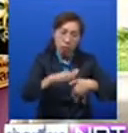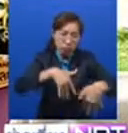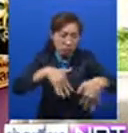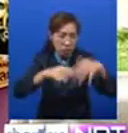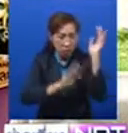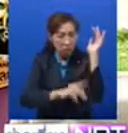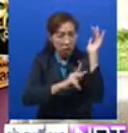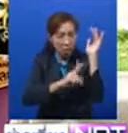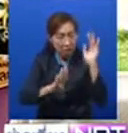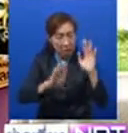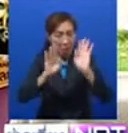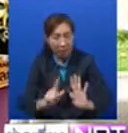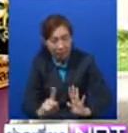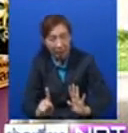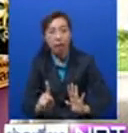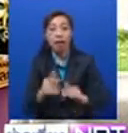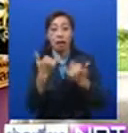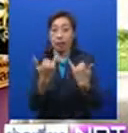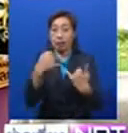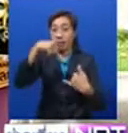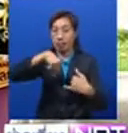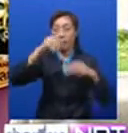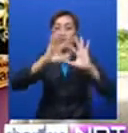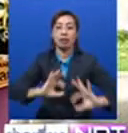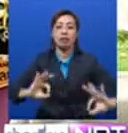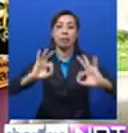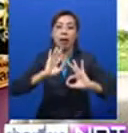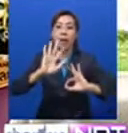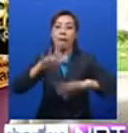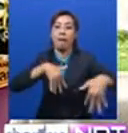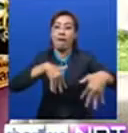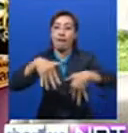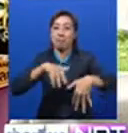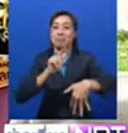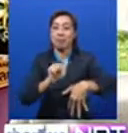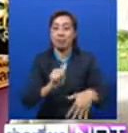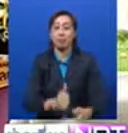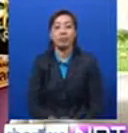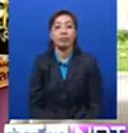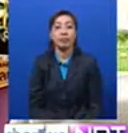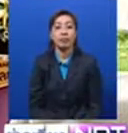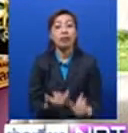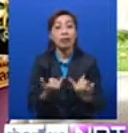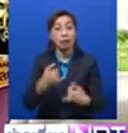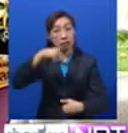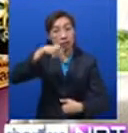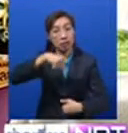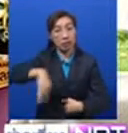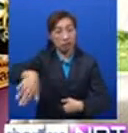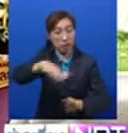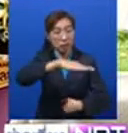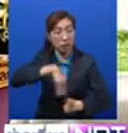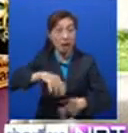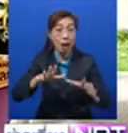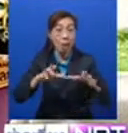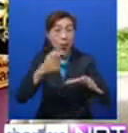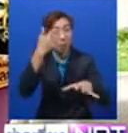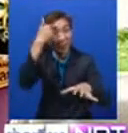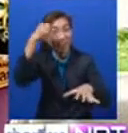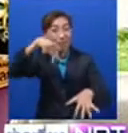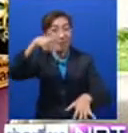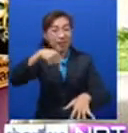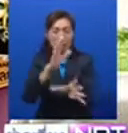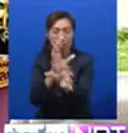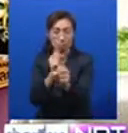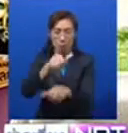อยู่กันอย่างไรที่สำคัญที่นี่เขาถือว่าเป็นจุดสำคัญของประชาชนในพื้นที่ด้วยค่ะ ใช่ค่ะบริเวณนี้นะคะอย่างที่บอกไปว่าลานปูดำหรือว่